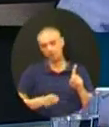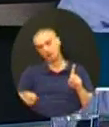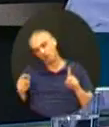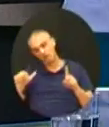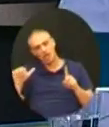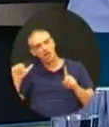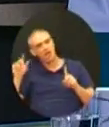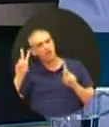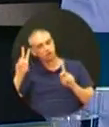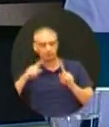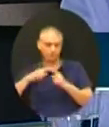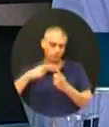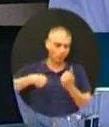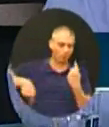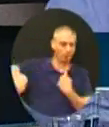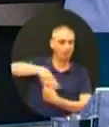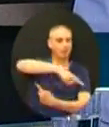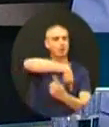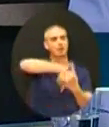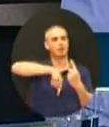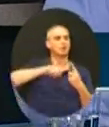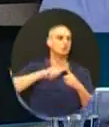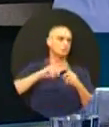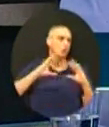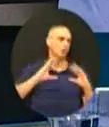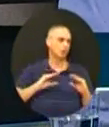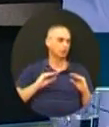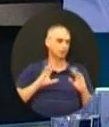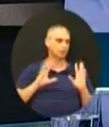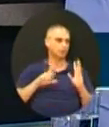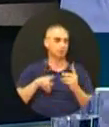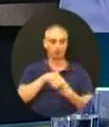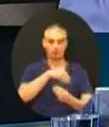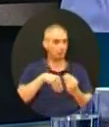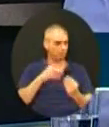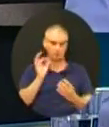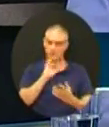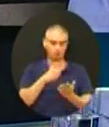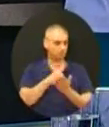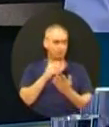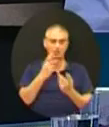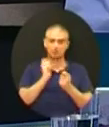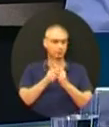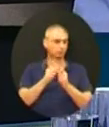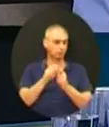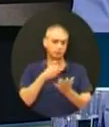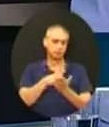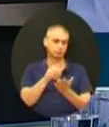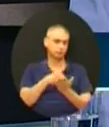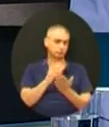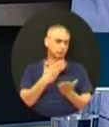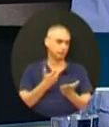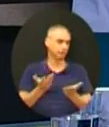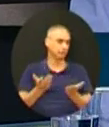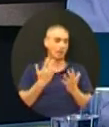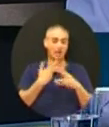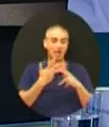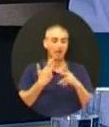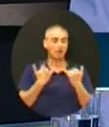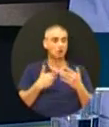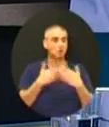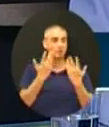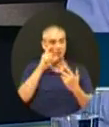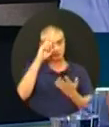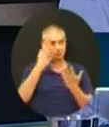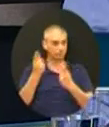מין כל מיני קונץ פטנטים כן. כאלה שמרקחים כן. את העניין ומלבינים אותו. אבל בינתיים כל מנגנון התשלום עובד. רק היום בבוקר